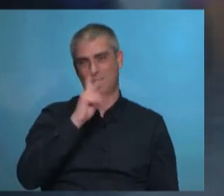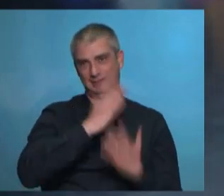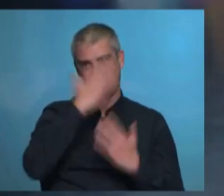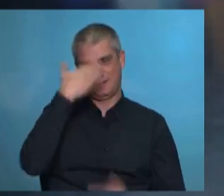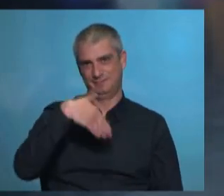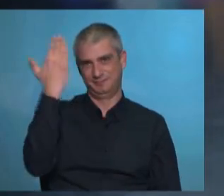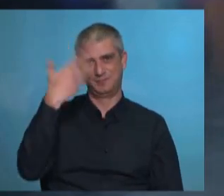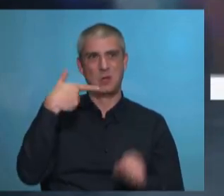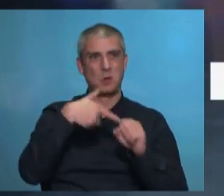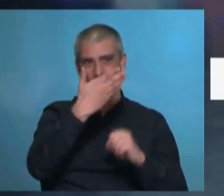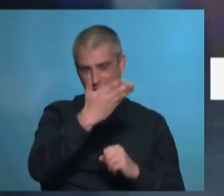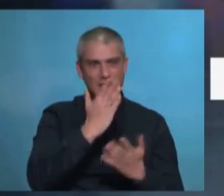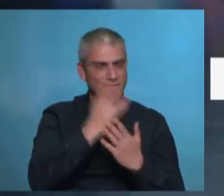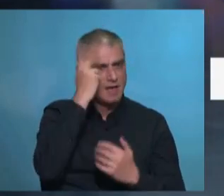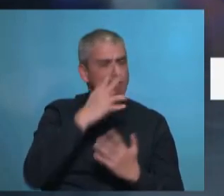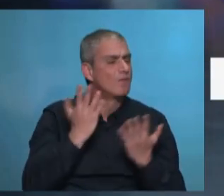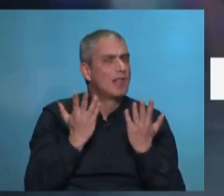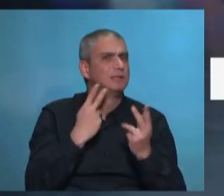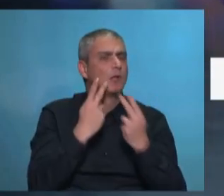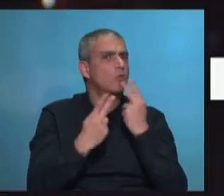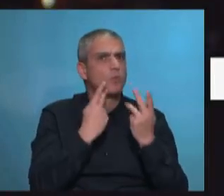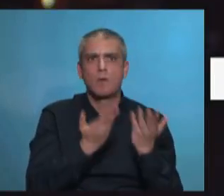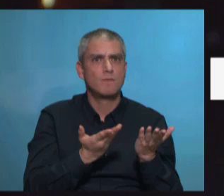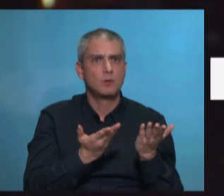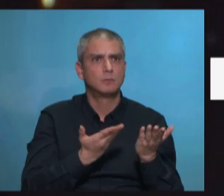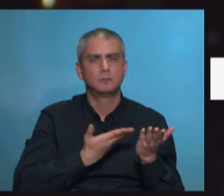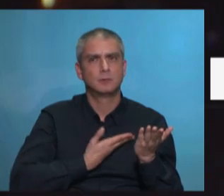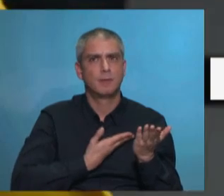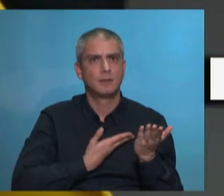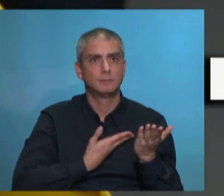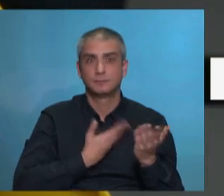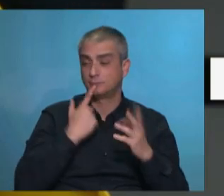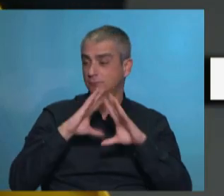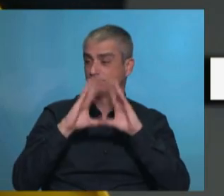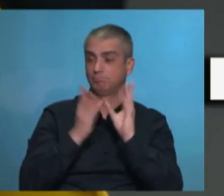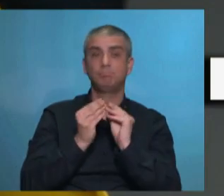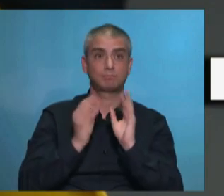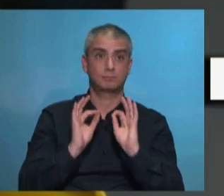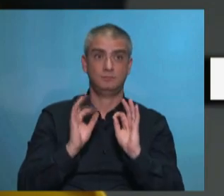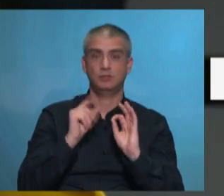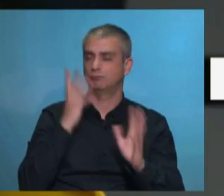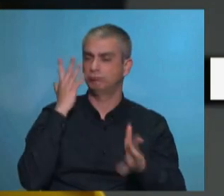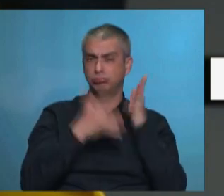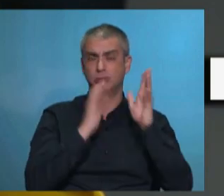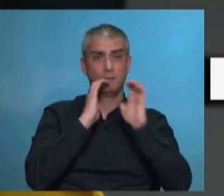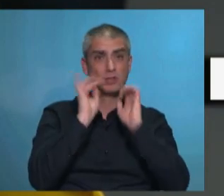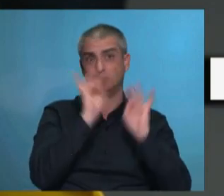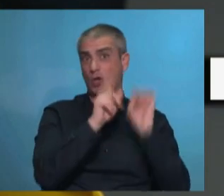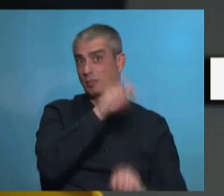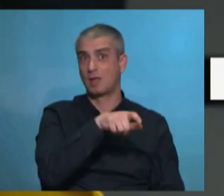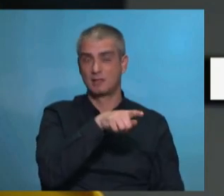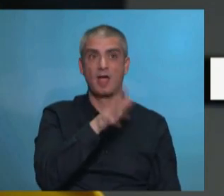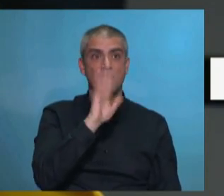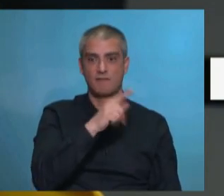בקווייט, את זה הבנו, אבל באמת איזה תגובות מתקבלות לרעיון הזה? אז סך הכל באמת יש מתקפה תקשורתית, וזה אפילו